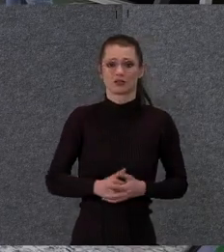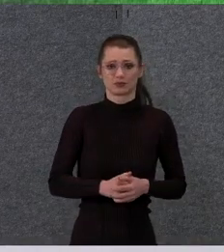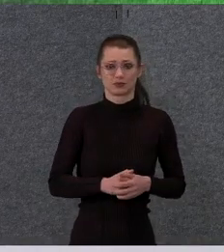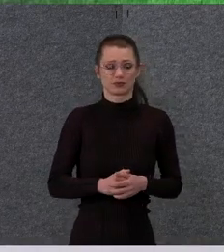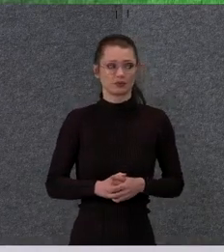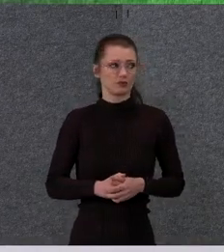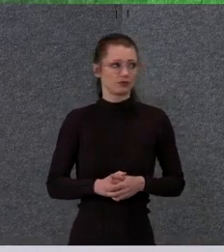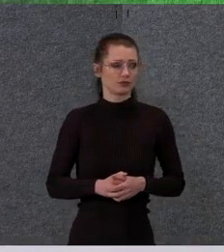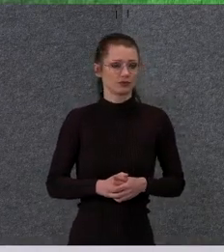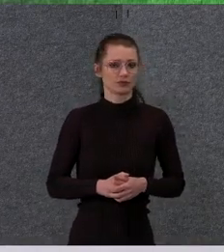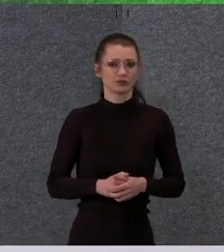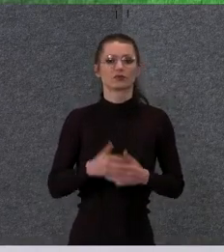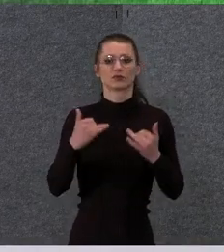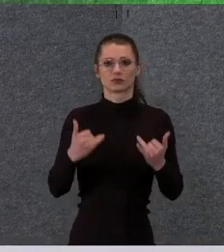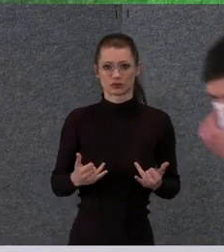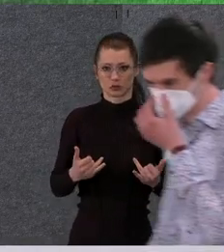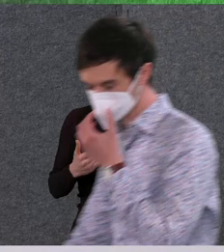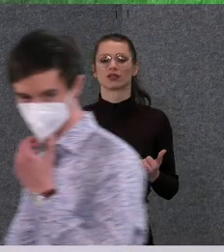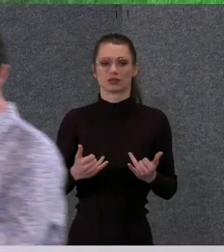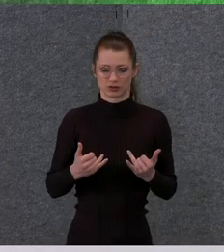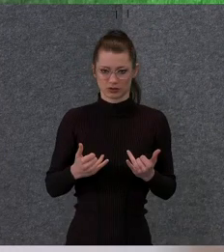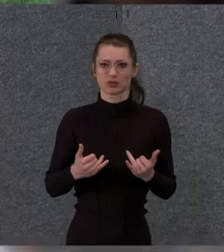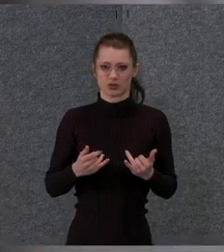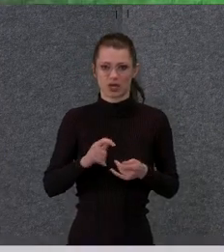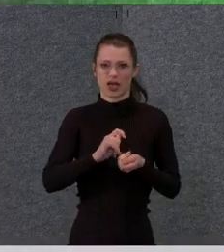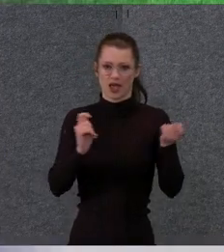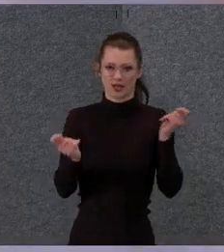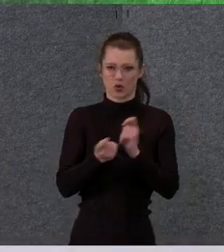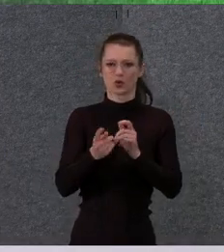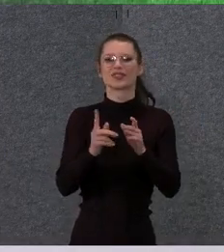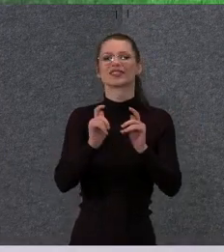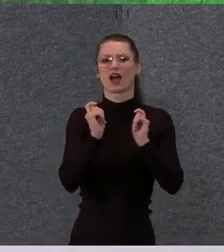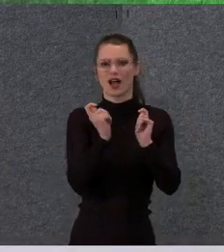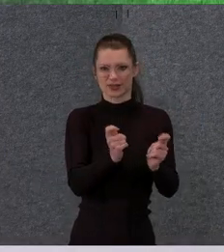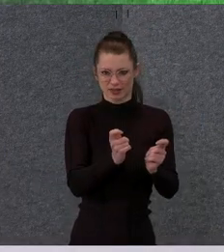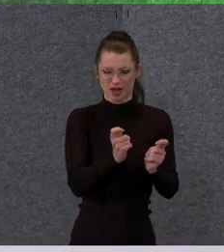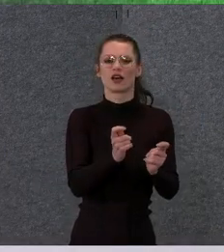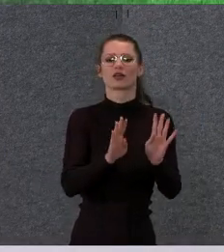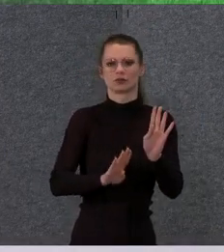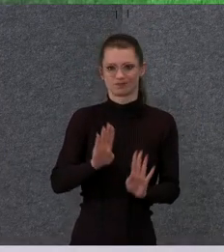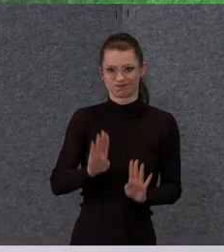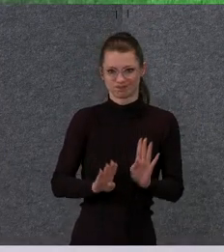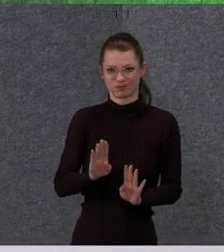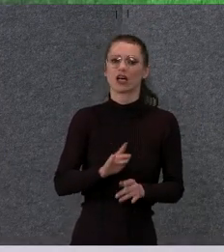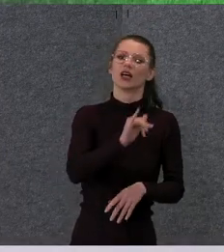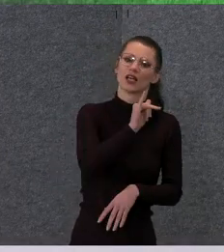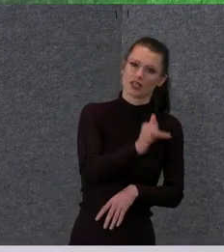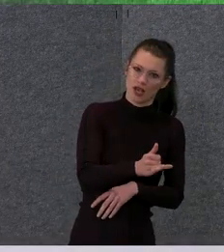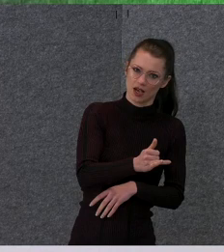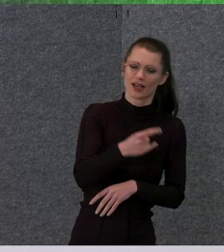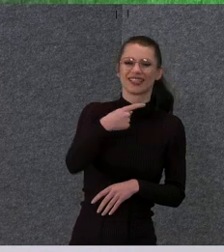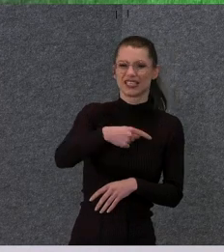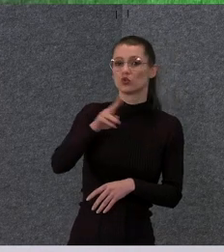Dann kommen wir nun zur Befassung des Änderungsantrages. Ihr habt die Möglichkeit mit Ja den Antrag von des